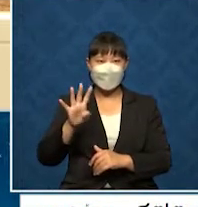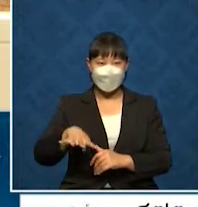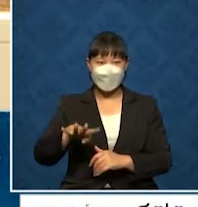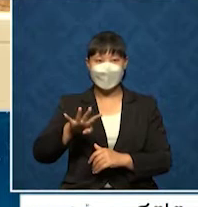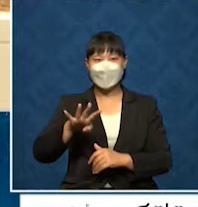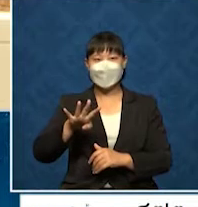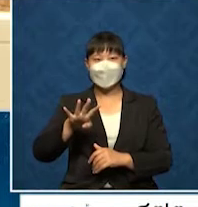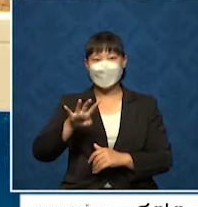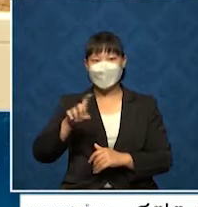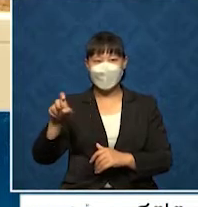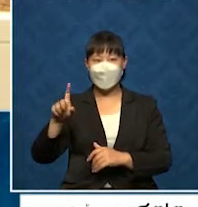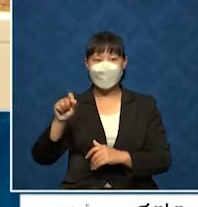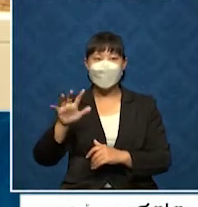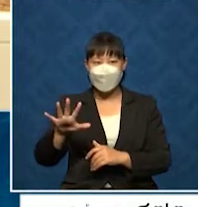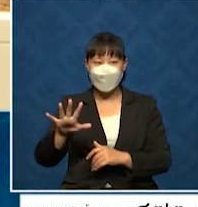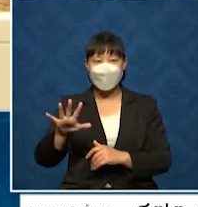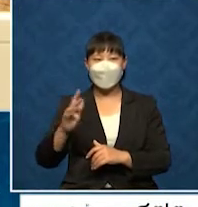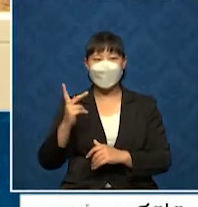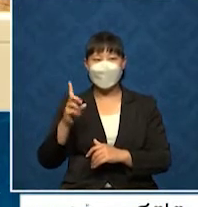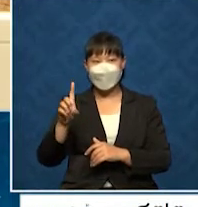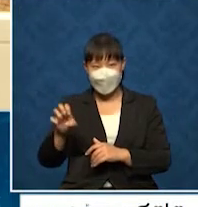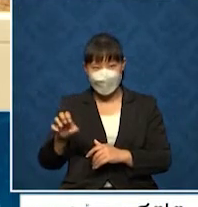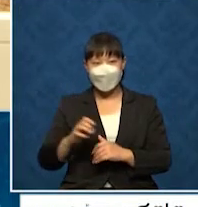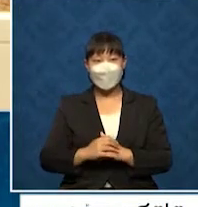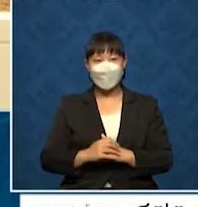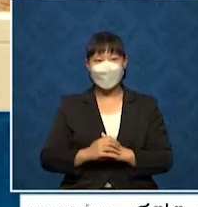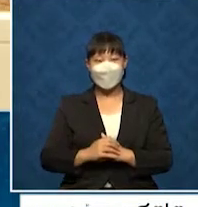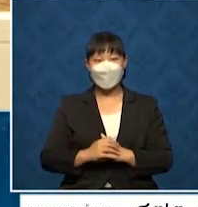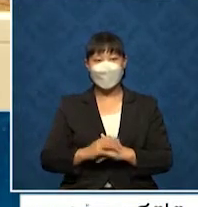14,125 คดีผู้ต้องหา